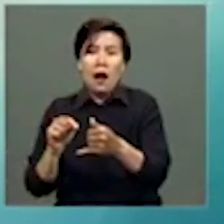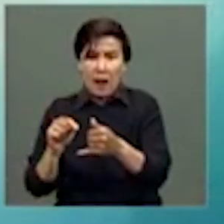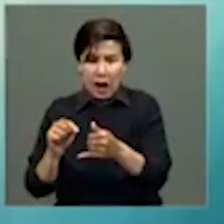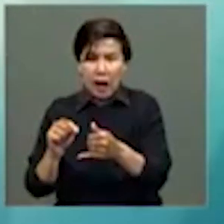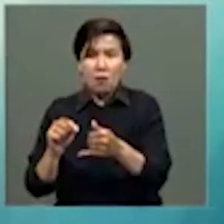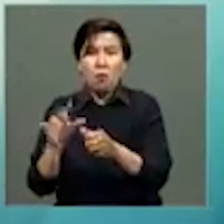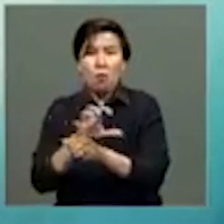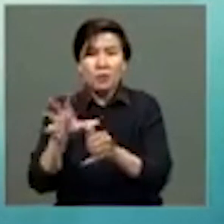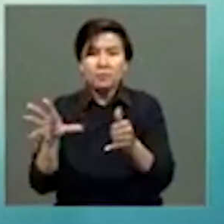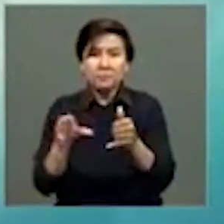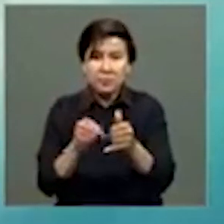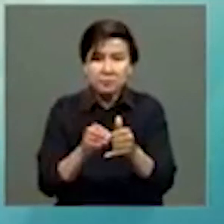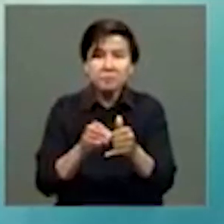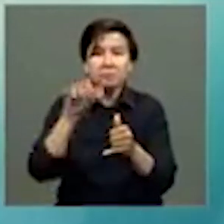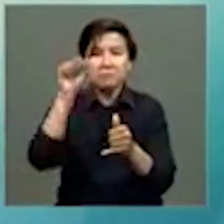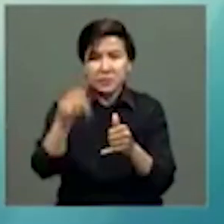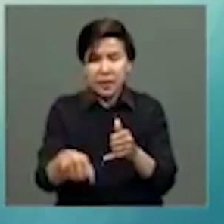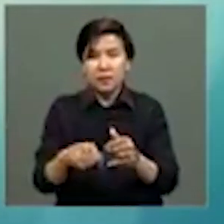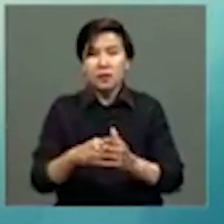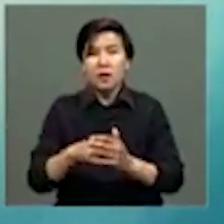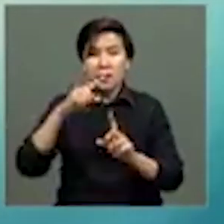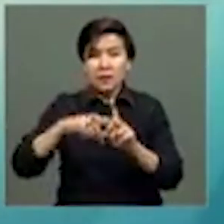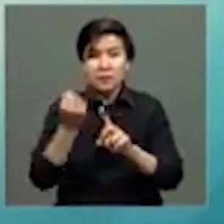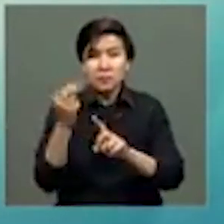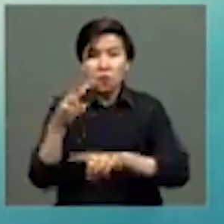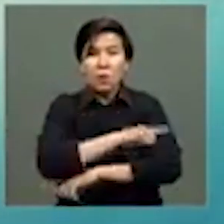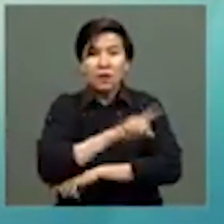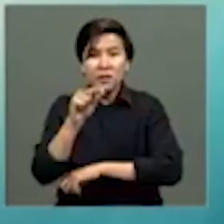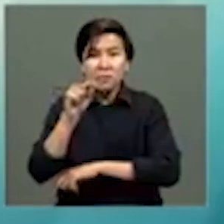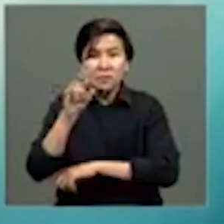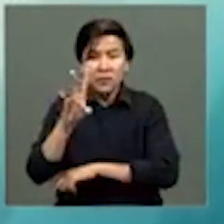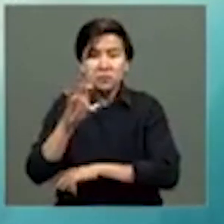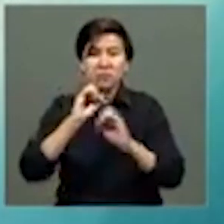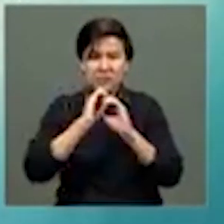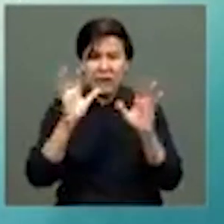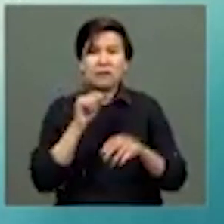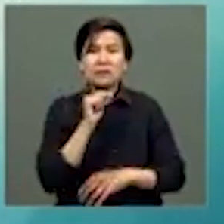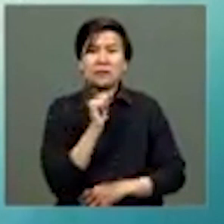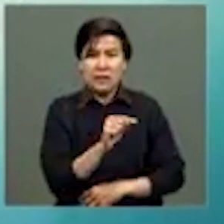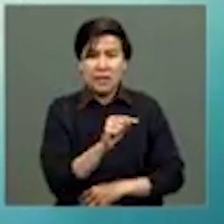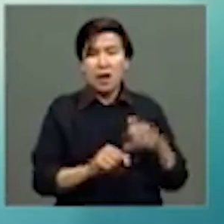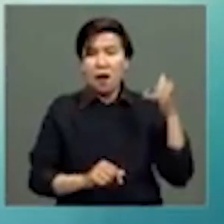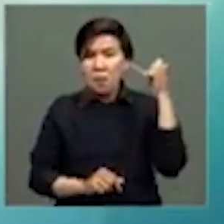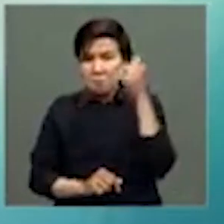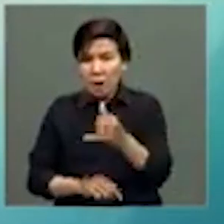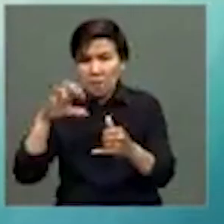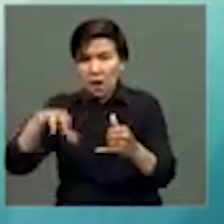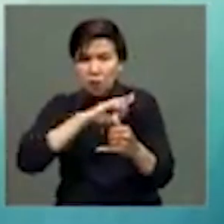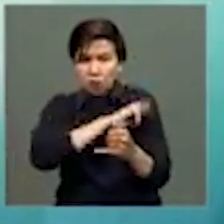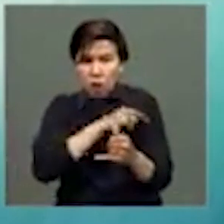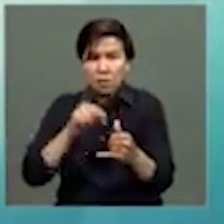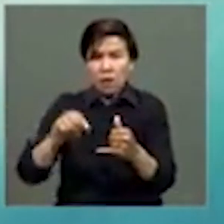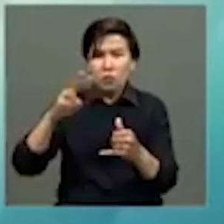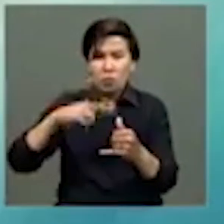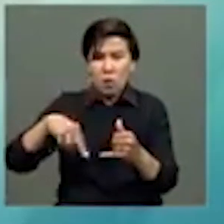นั้นคือ27ธันวาคมทุกท่านจะเห็นเลยนะคะว่าผู้ป่วยเข้ารับการตรวจแล้วก็เข้ารับการรักษ